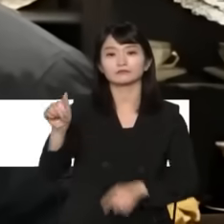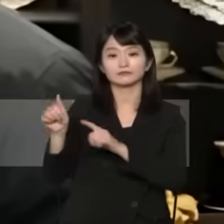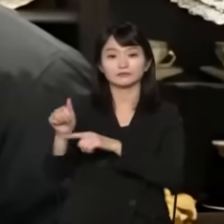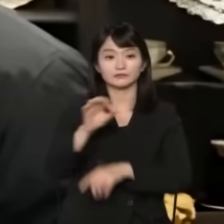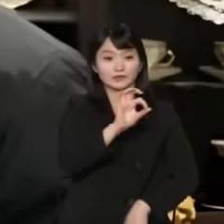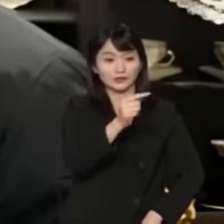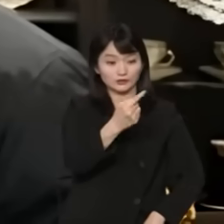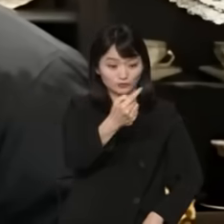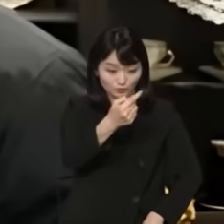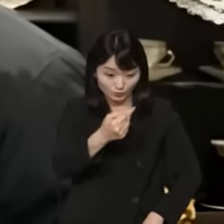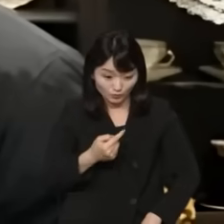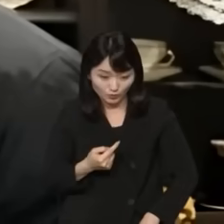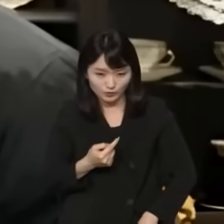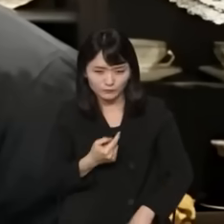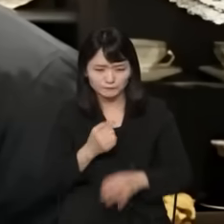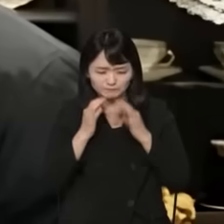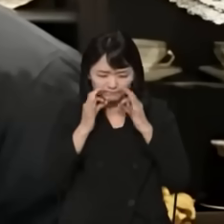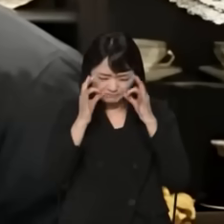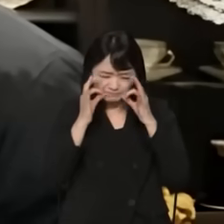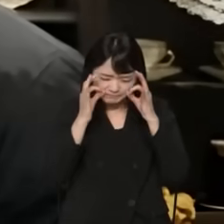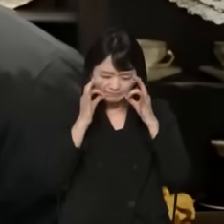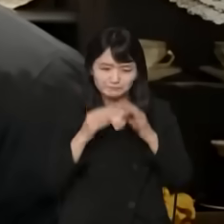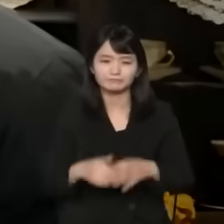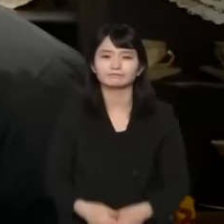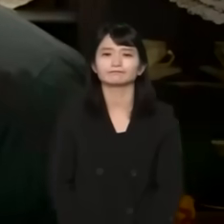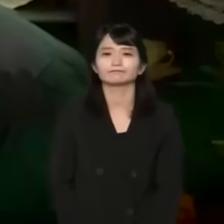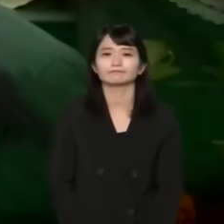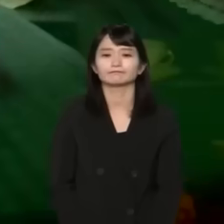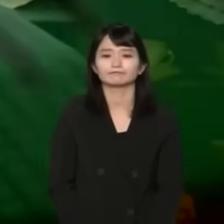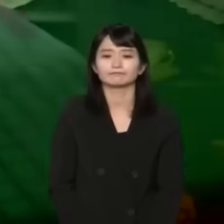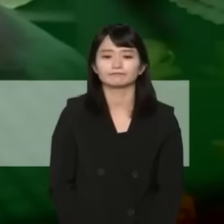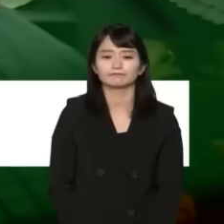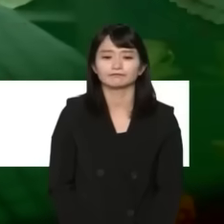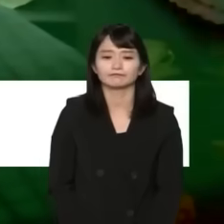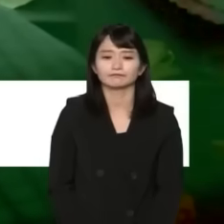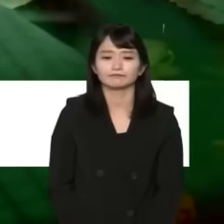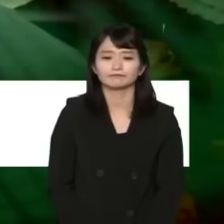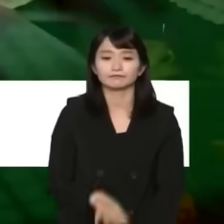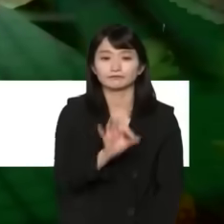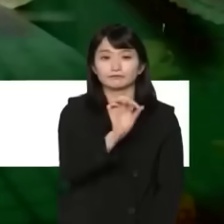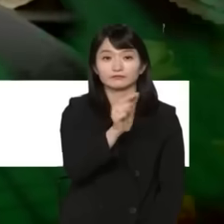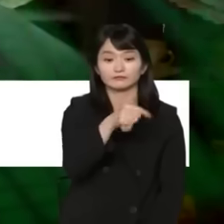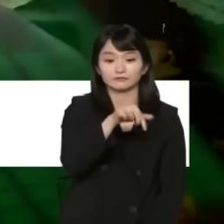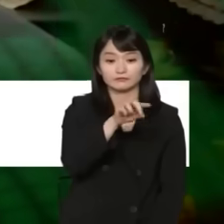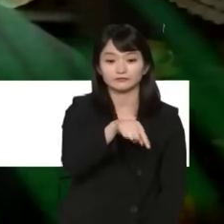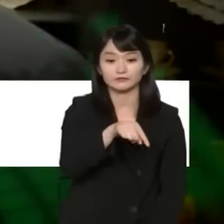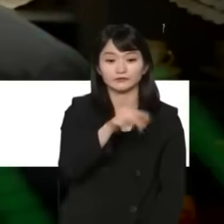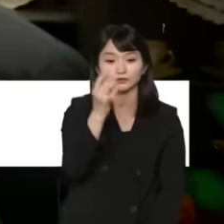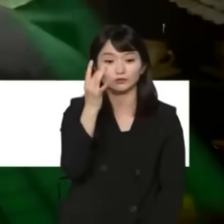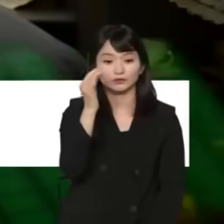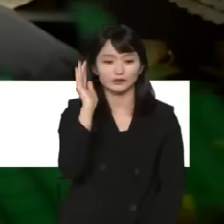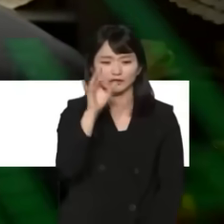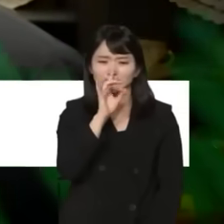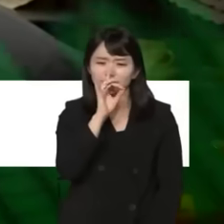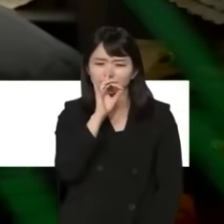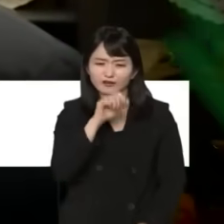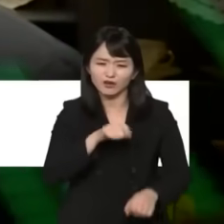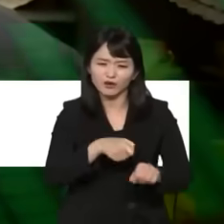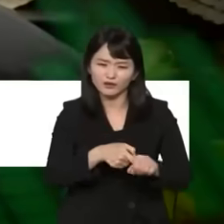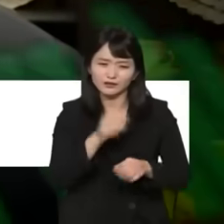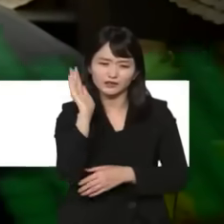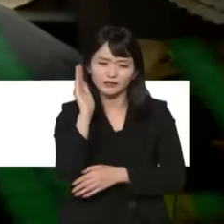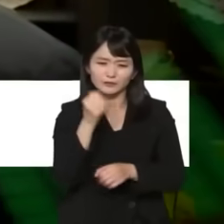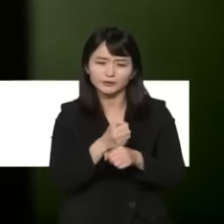의원 방문에 많은 공을 들인 것으로 보입니다. 안철수한테 그 원래는 이 강연이 안 되는 걸 억지로 강연을 만든 거잖아. 이미지